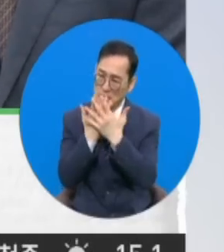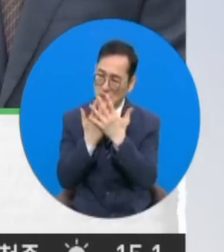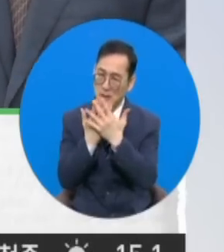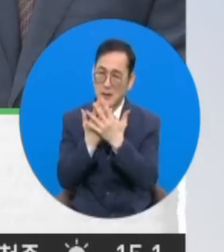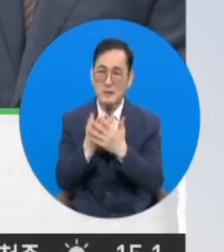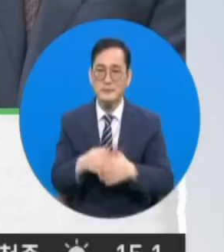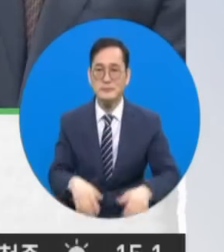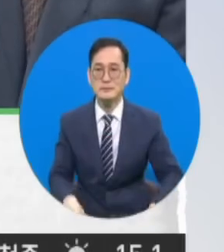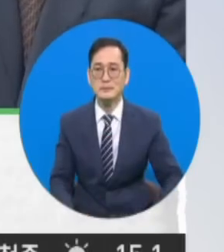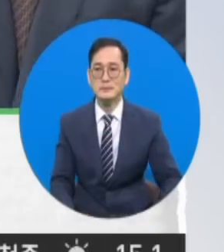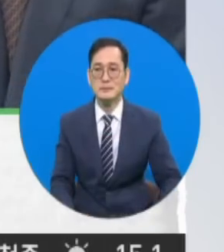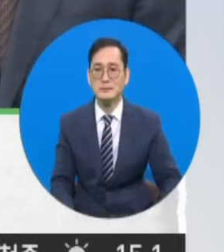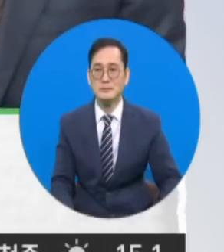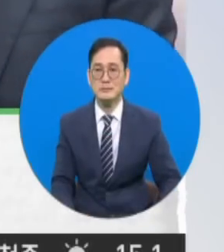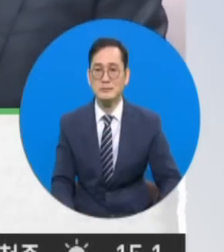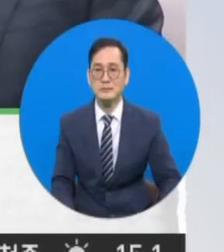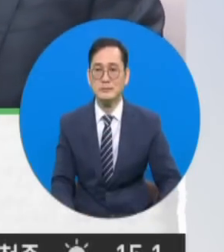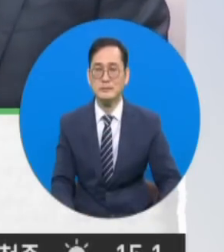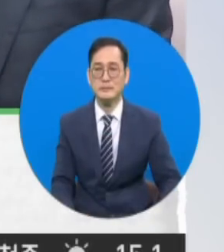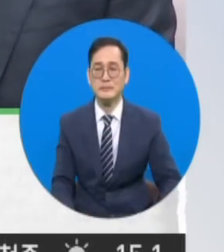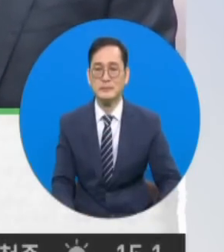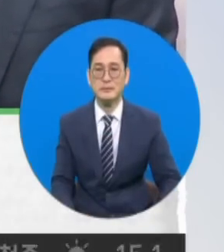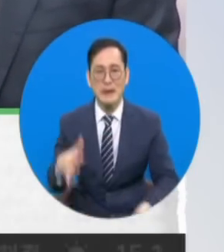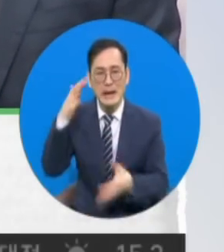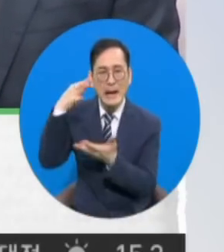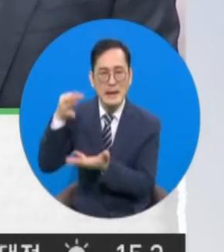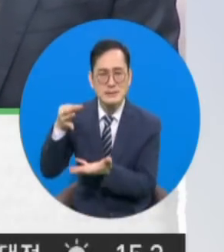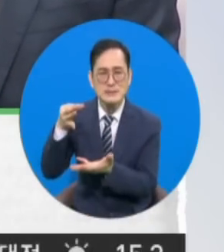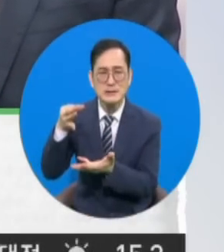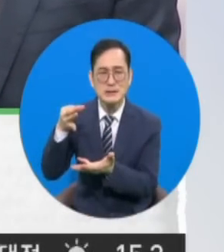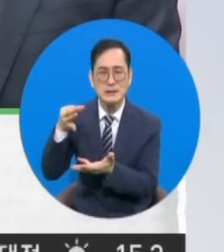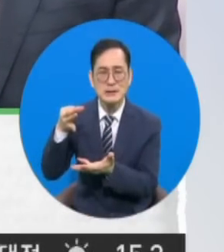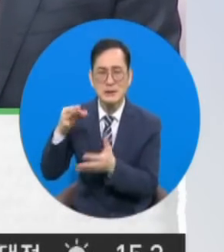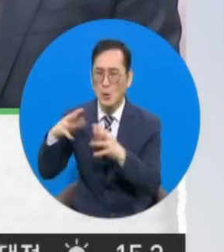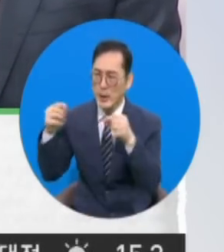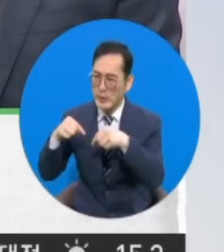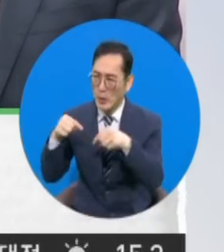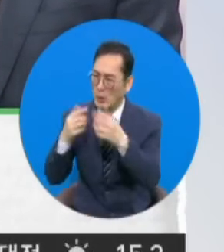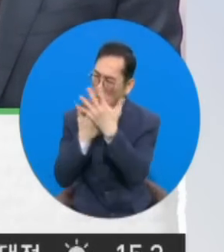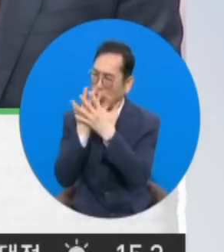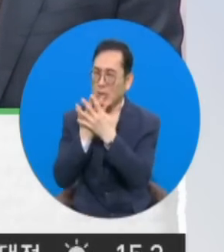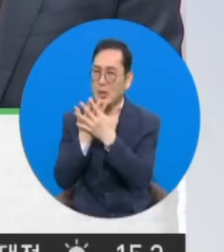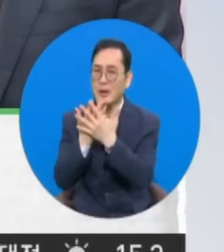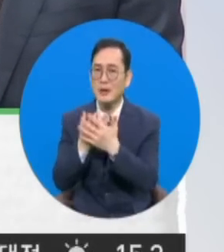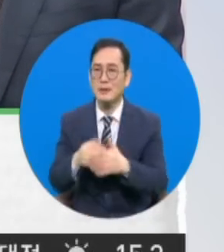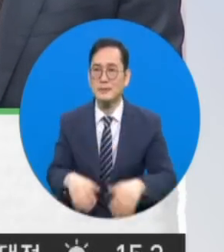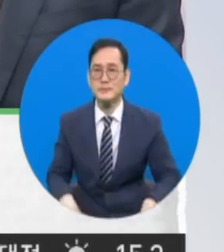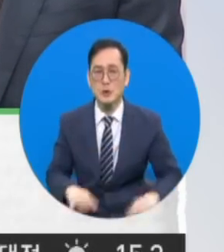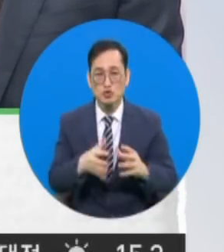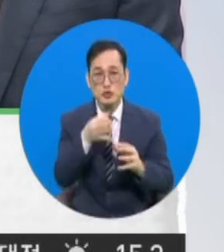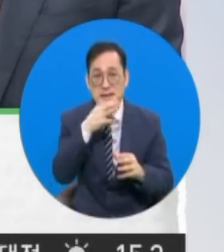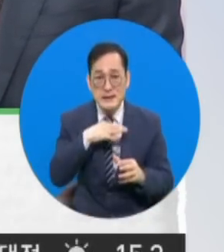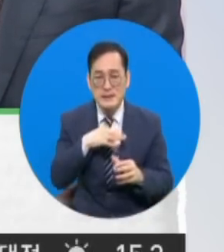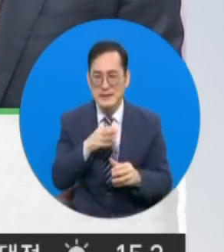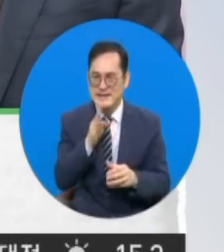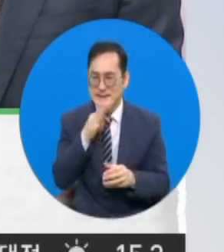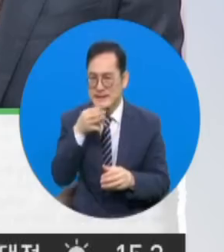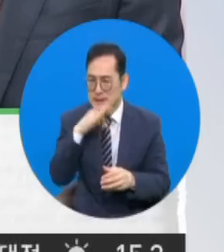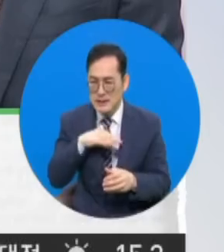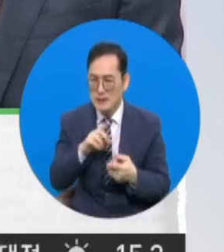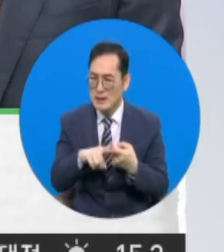가치 추구 외교로 바뀌면서 사실상 이제 국익과 실리를 다 놓치고 있는 거 아니냐 이런 이제